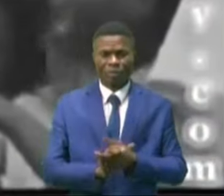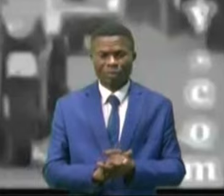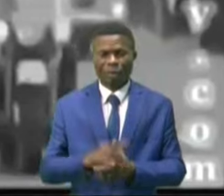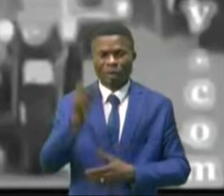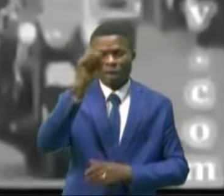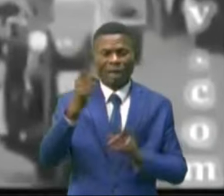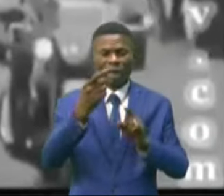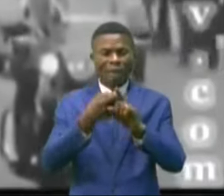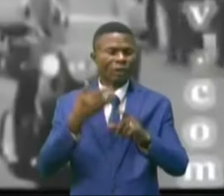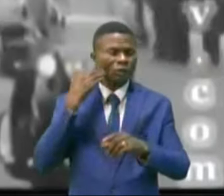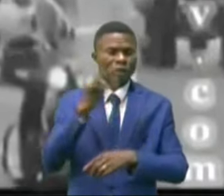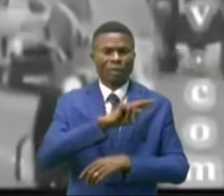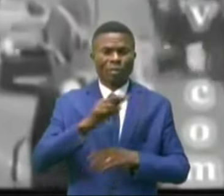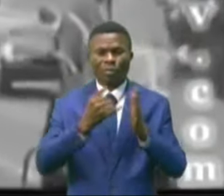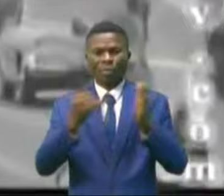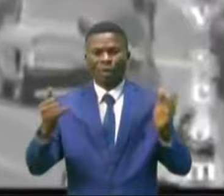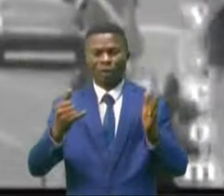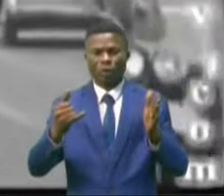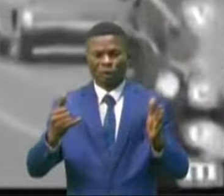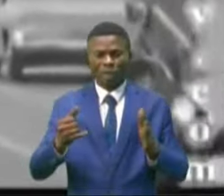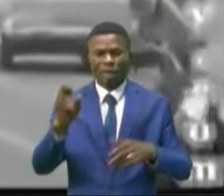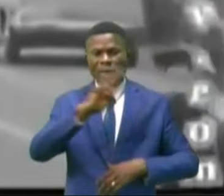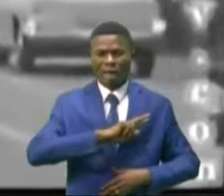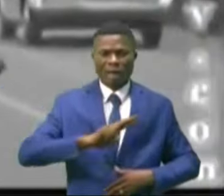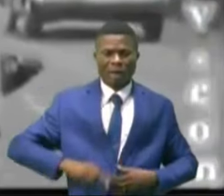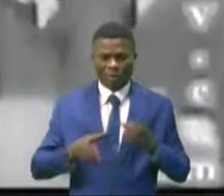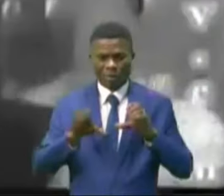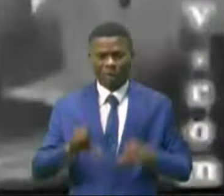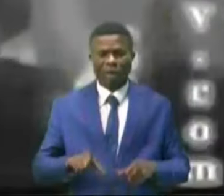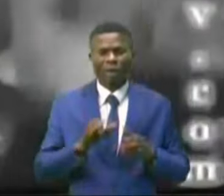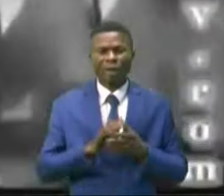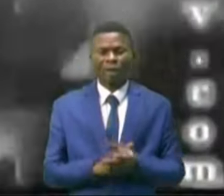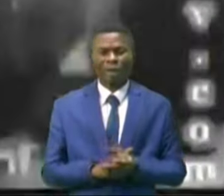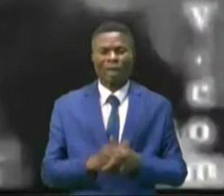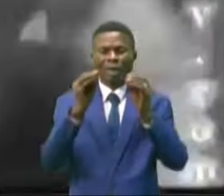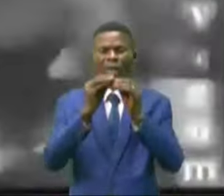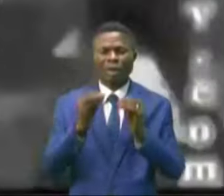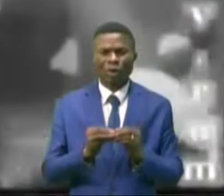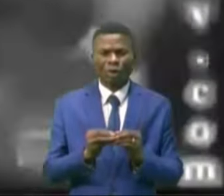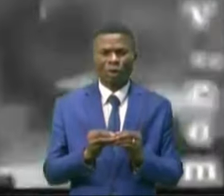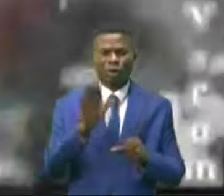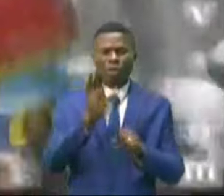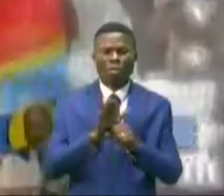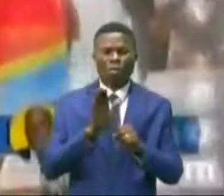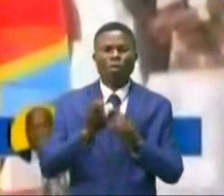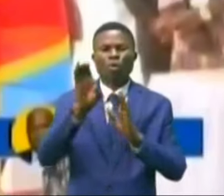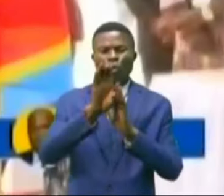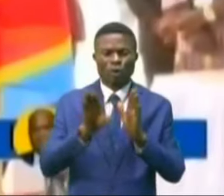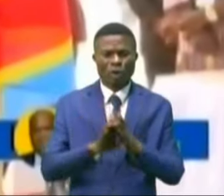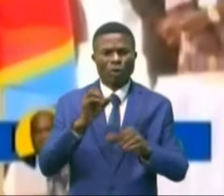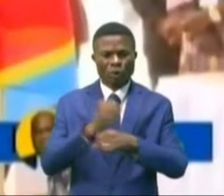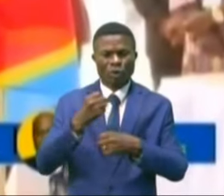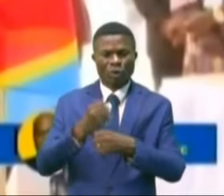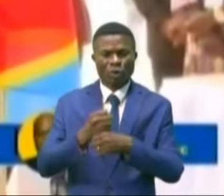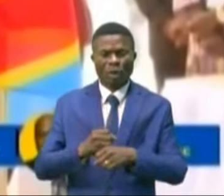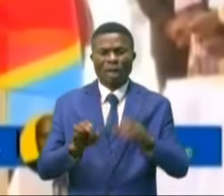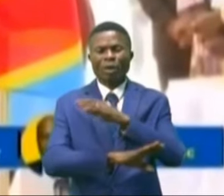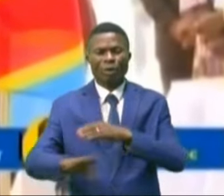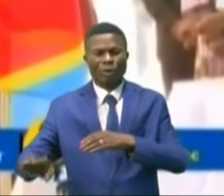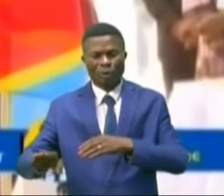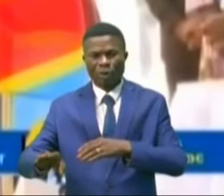30 juin 1960, la RDC a connu plusieurs constitutions, dont la dernière